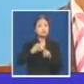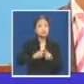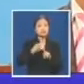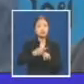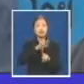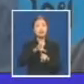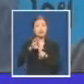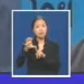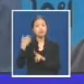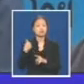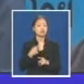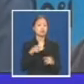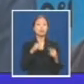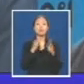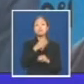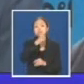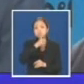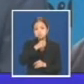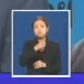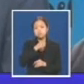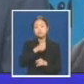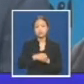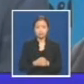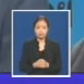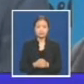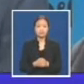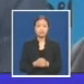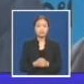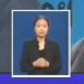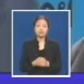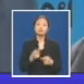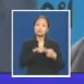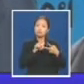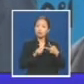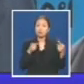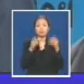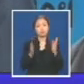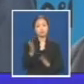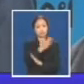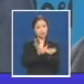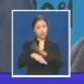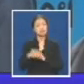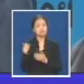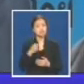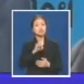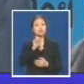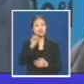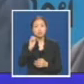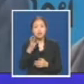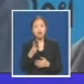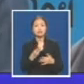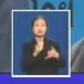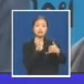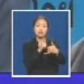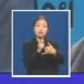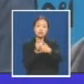นแล้วก็ล่าสุดก็คือกรณีของคนพิการซึ่งก็จัดให้มีการขึ้นทะเบียนและมี